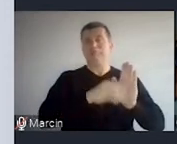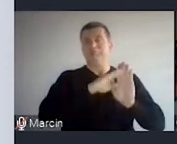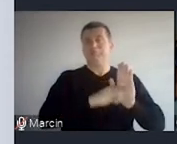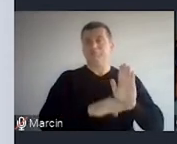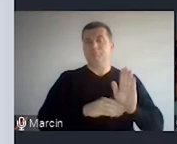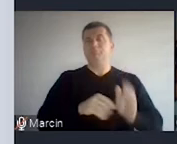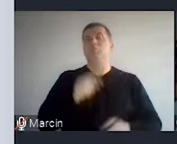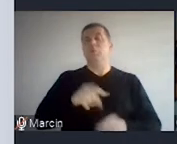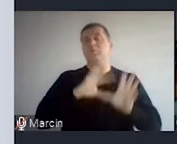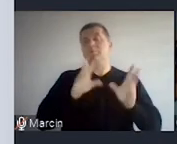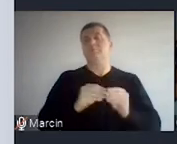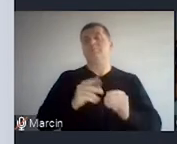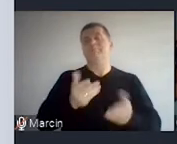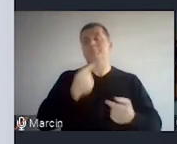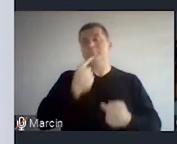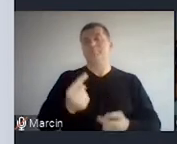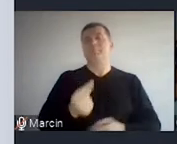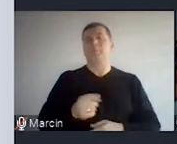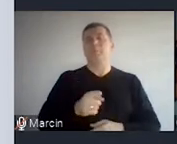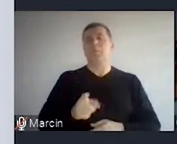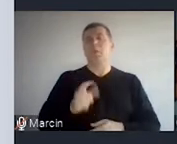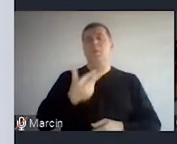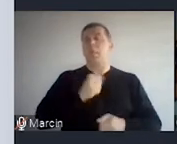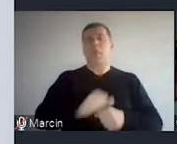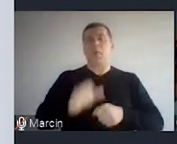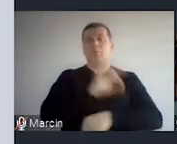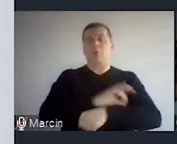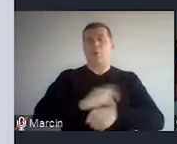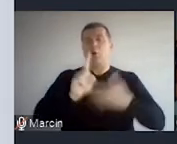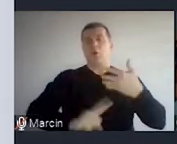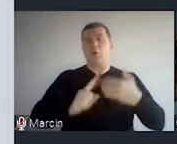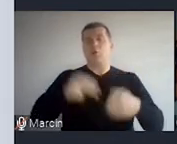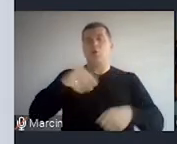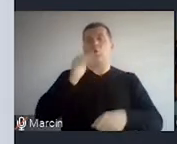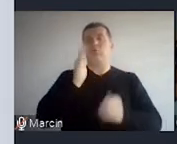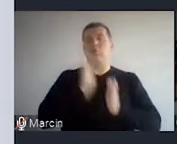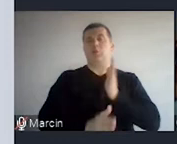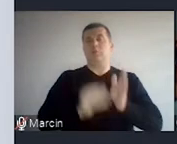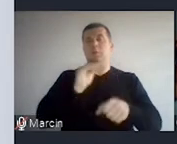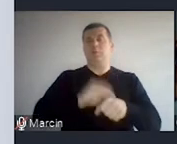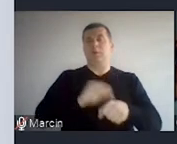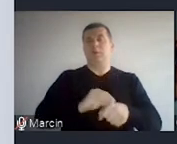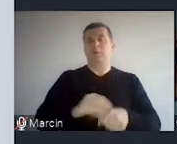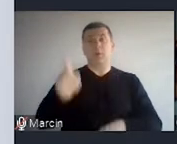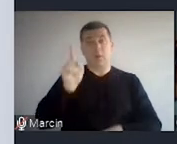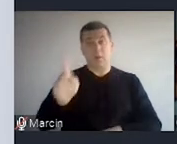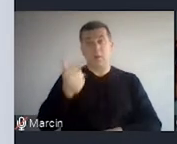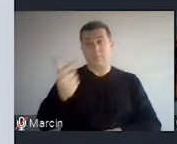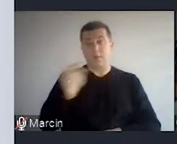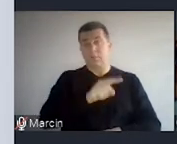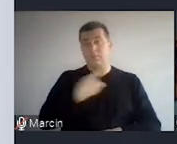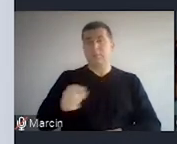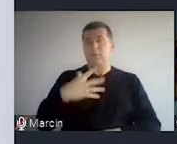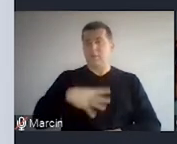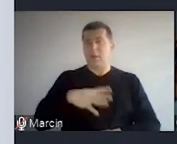to wszystko wskazuje na to, że nie jest to projekt rozliczany uproszczonymi metodami. Ale te 2 zagadnienia jak